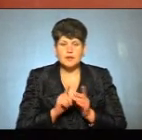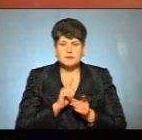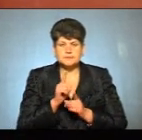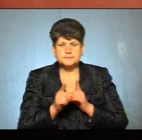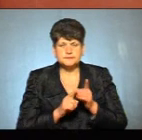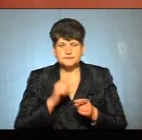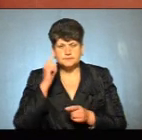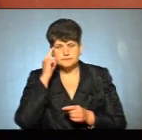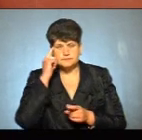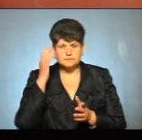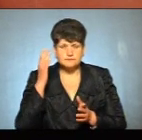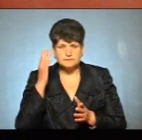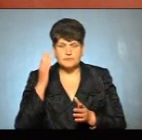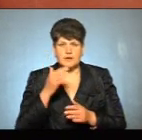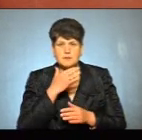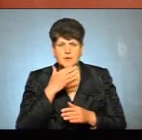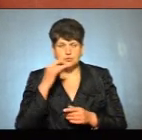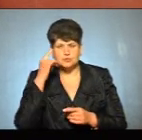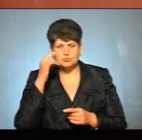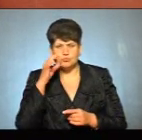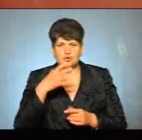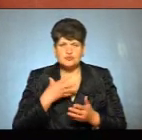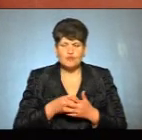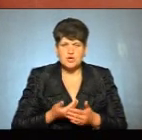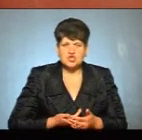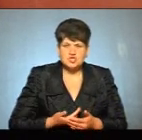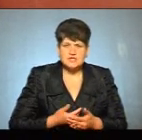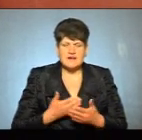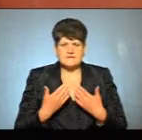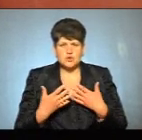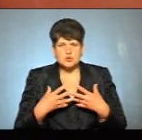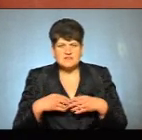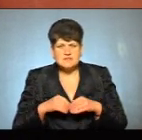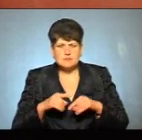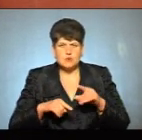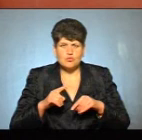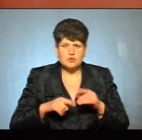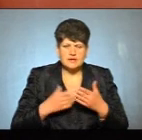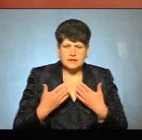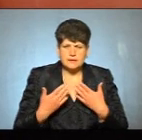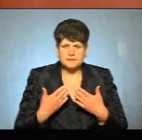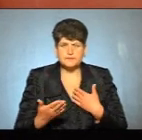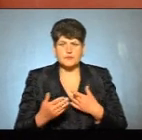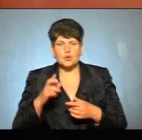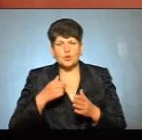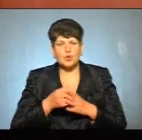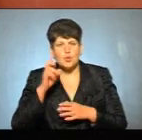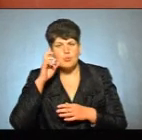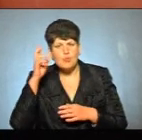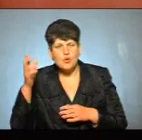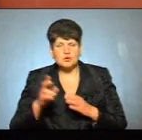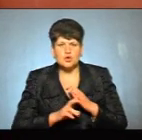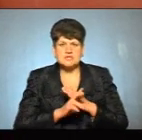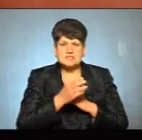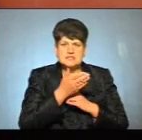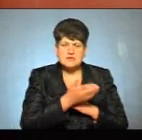переосмислювати багато своє життя, свої відносини в сім'ї, в родині, до Бога, до церкви,